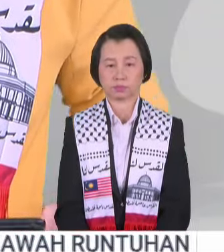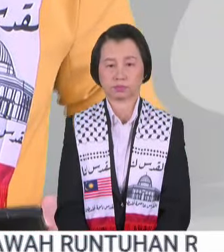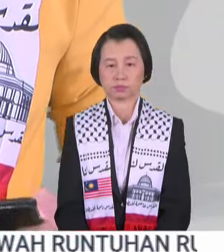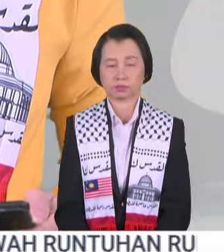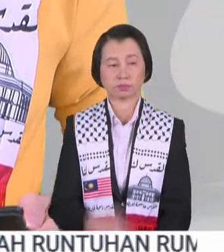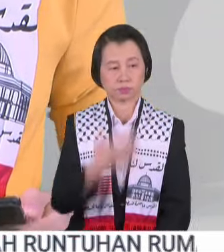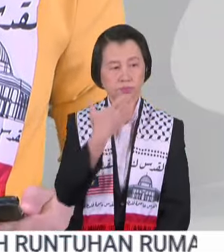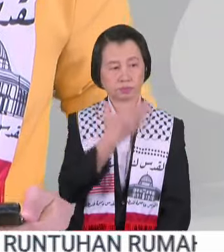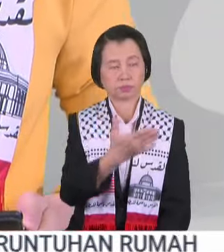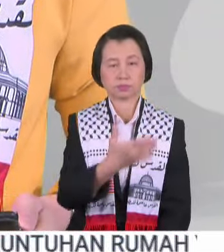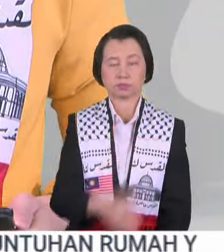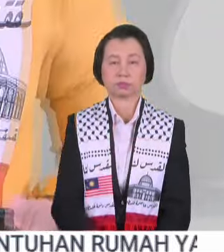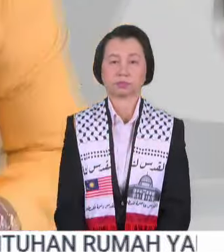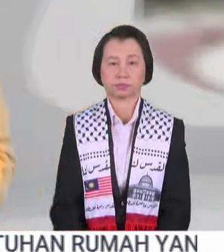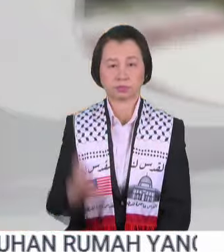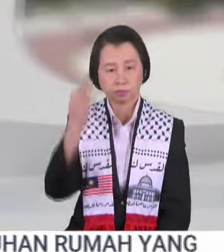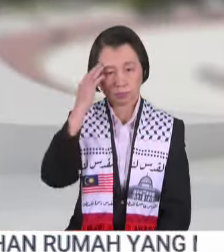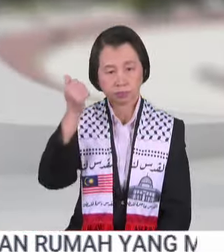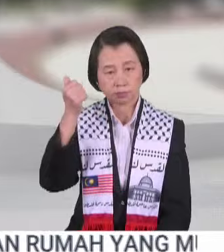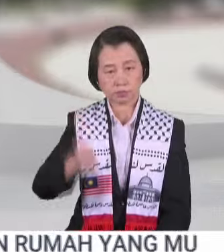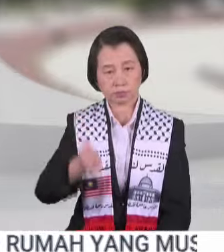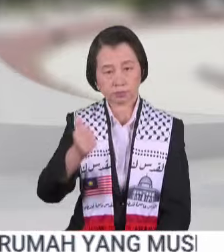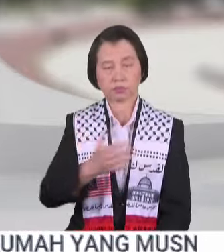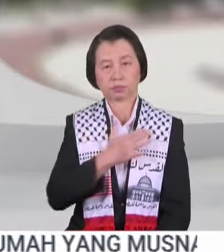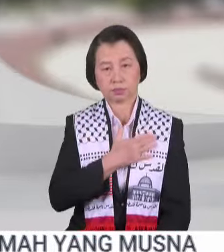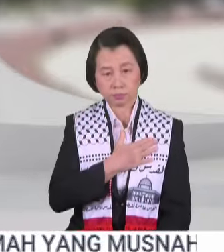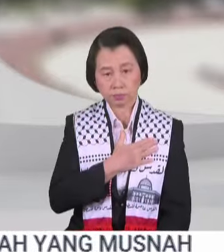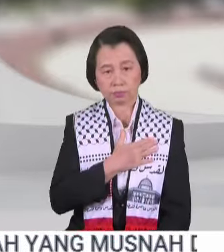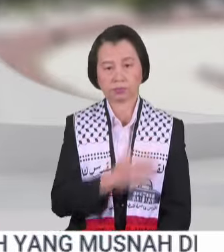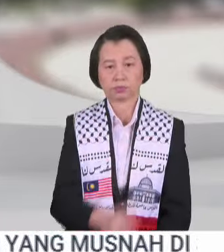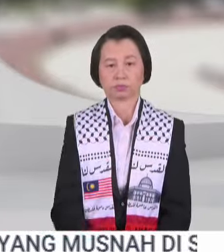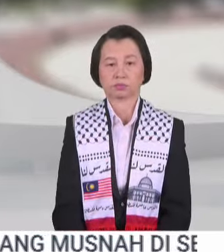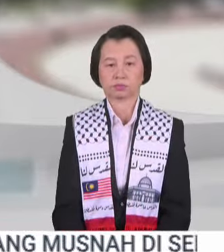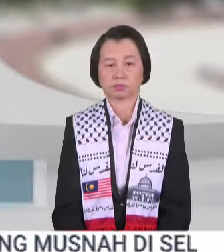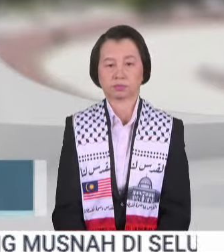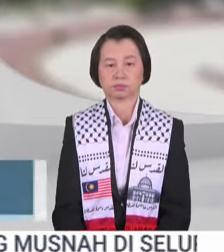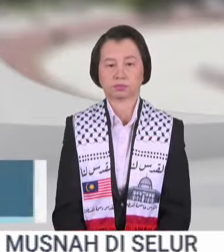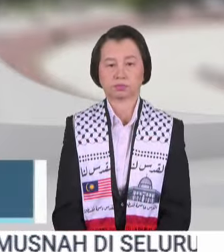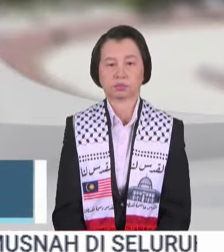Baik, terima kasih Zahira. Assalamualaikum dan salam sejahtera.